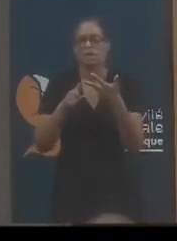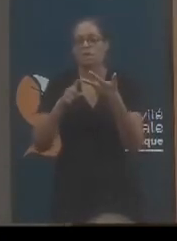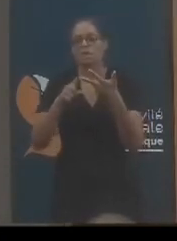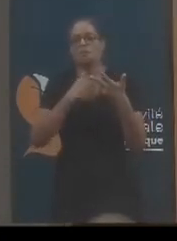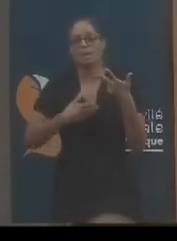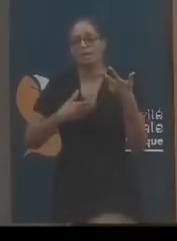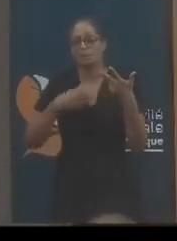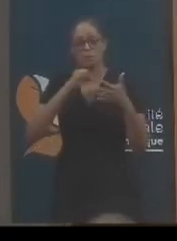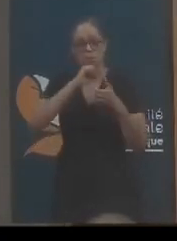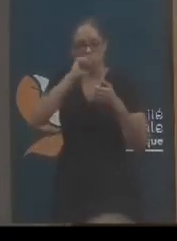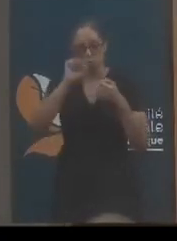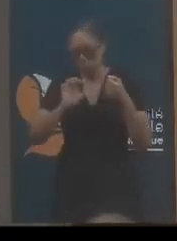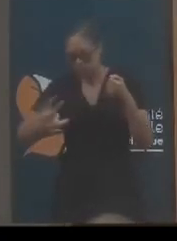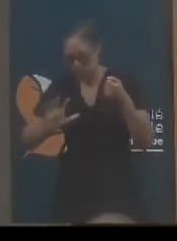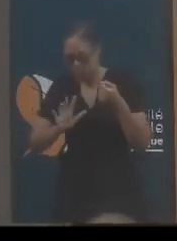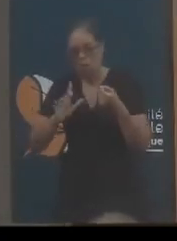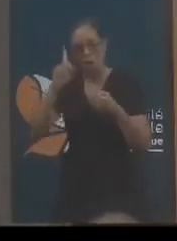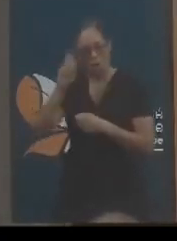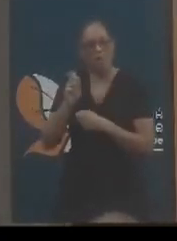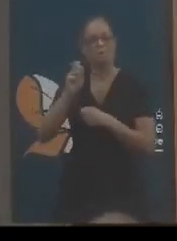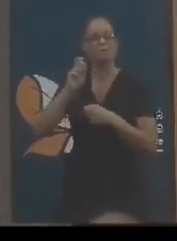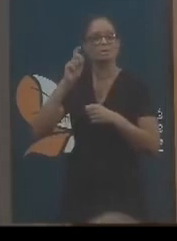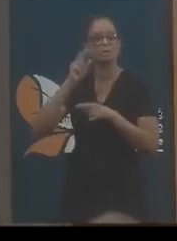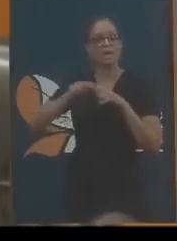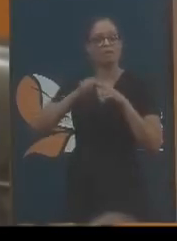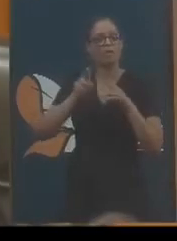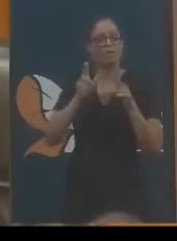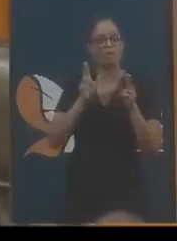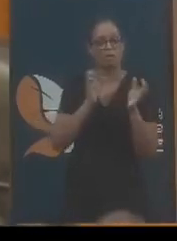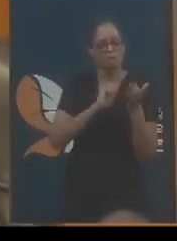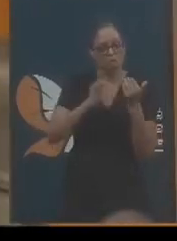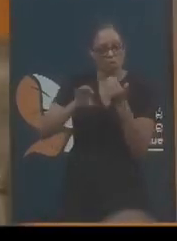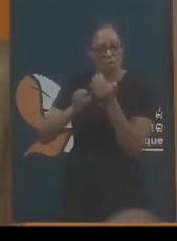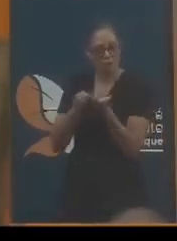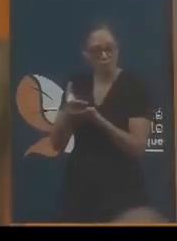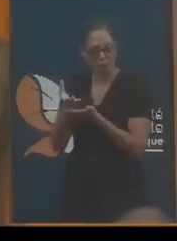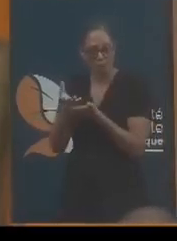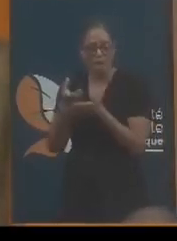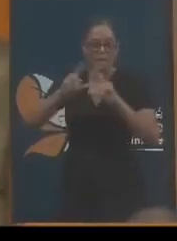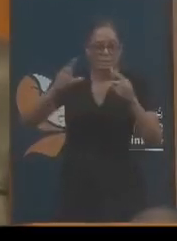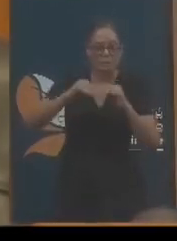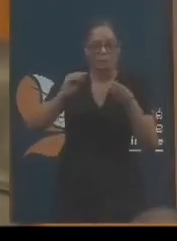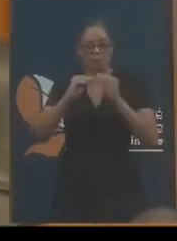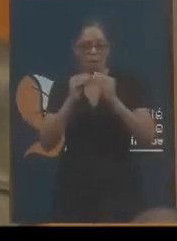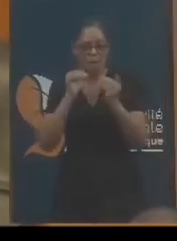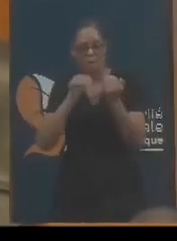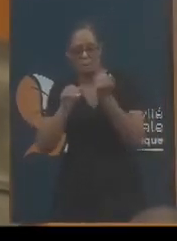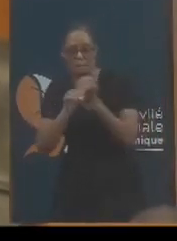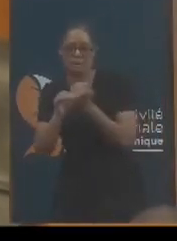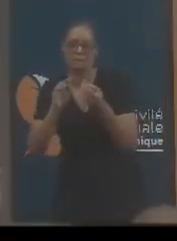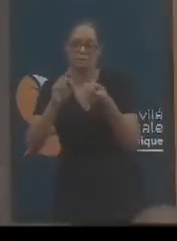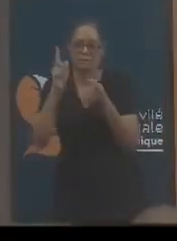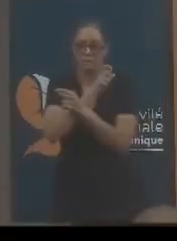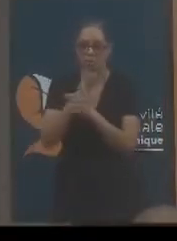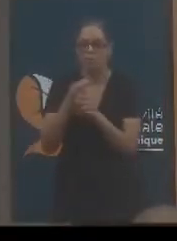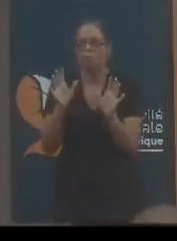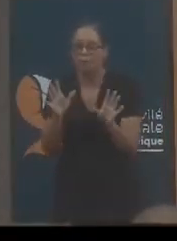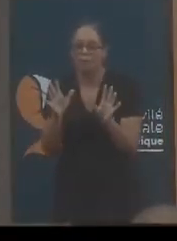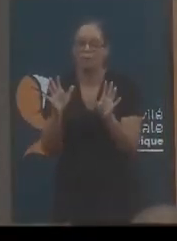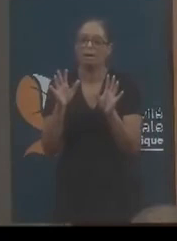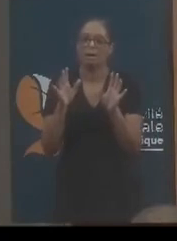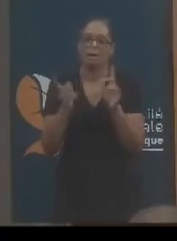pour leur dire que nous engager ces travaux. Nous allons faire des communiqués pour dire qu'il y aura des perturbations pendant un certain temps, mais il faut sortir de cette histoire. Donc les